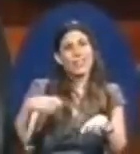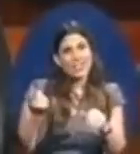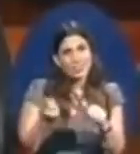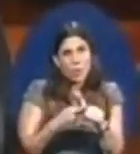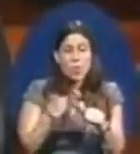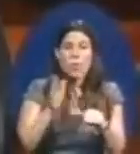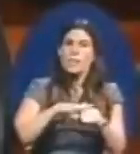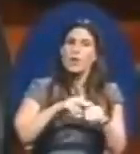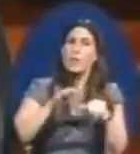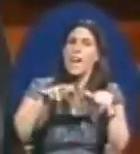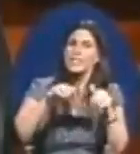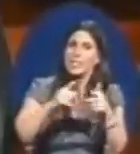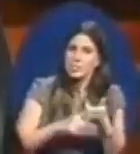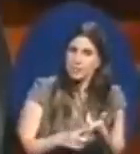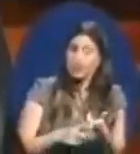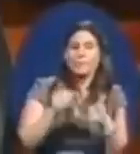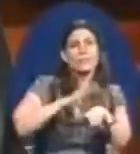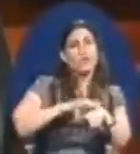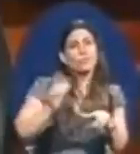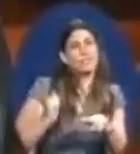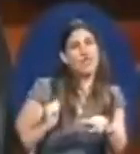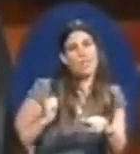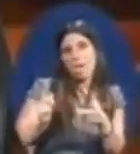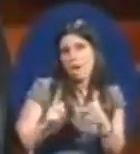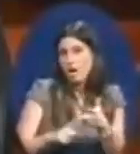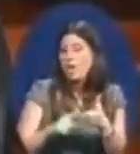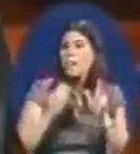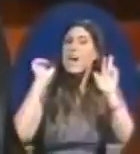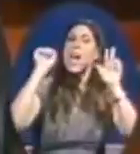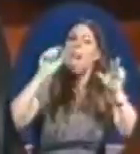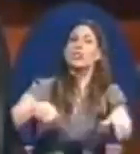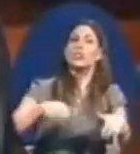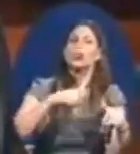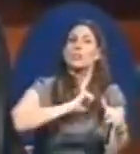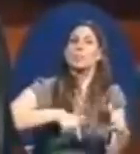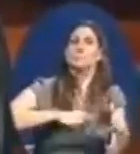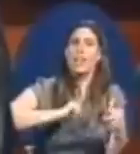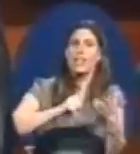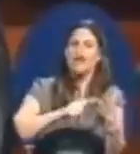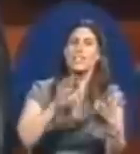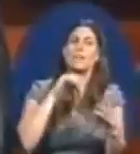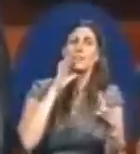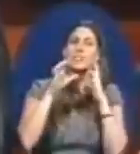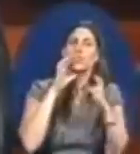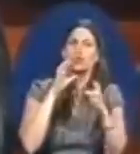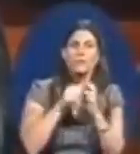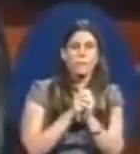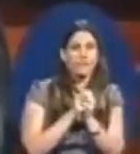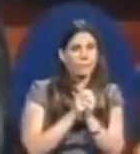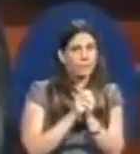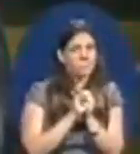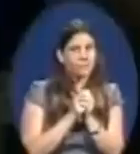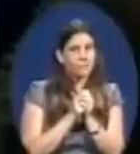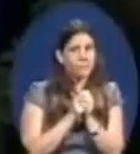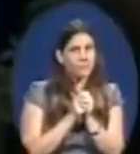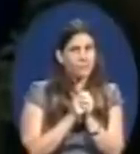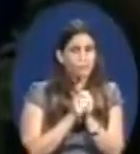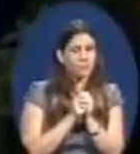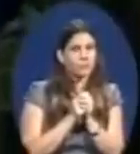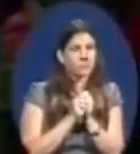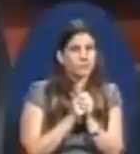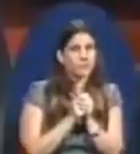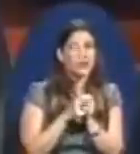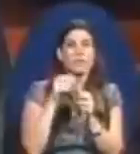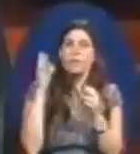החינוך, מתחום ההייטק, מתחום הצבא, מתחום השלטון המוניציפלי, וגם מהתקשורת. ולא רק מעמוד הדעות של הארץ. אבל